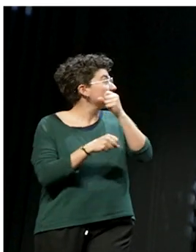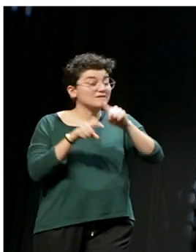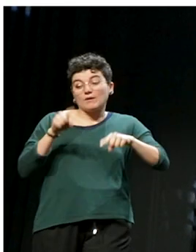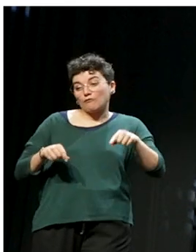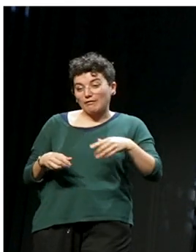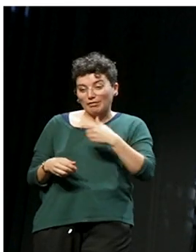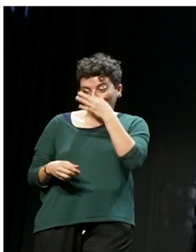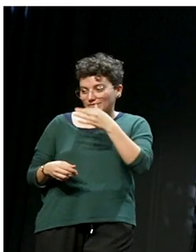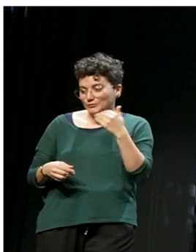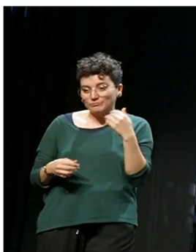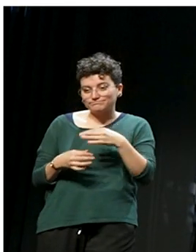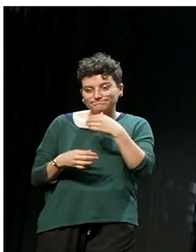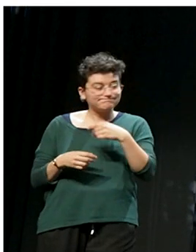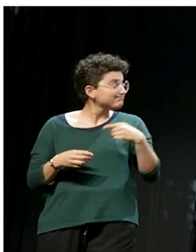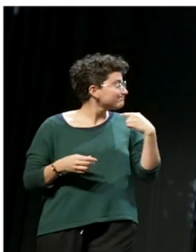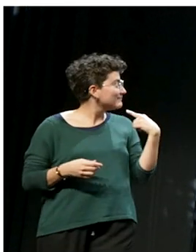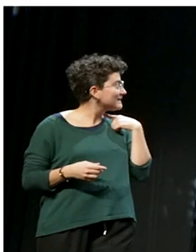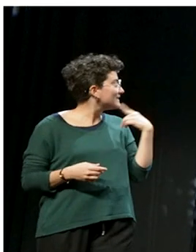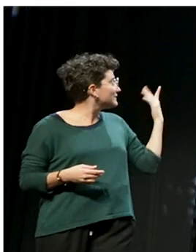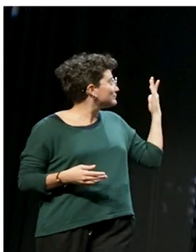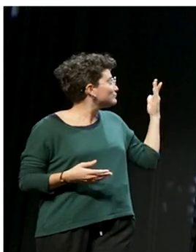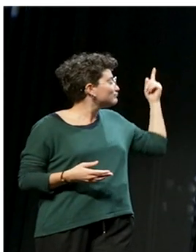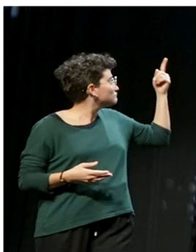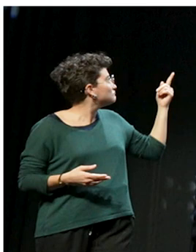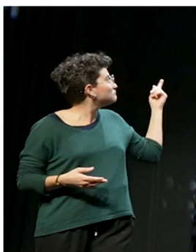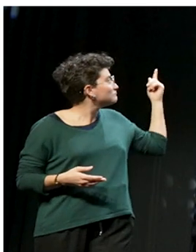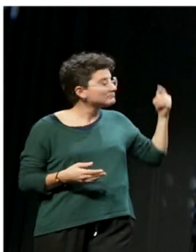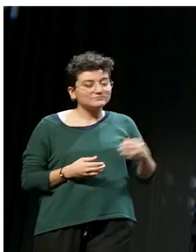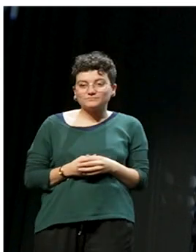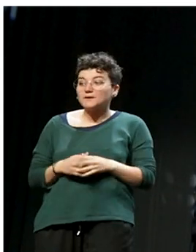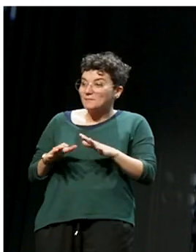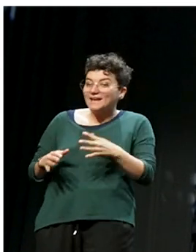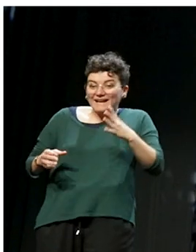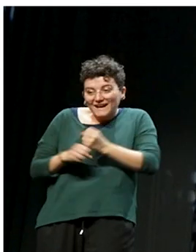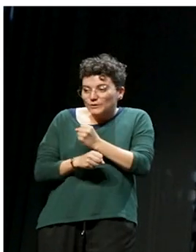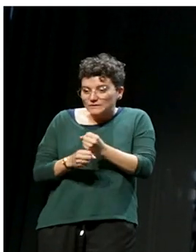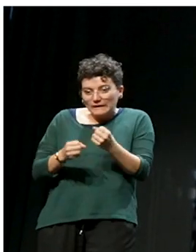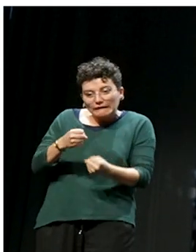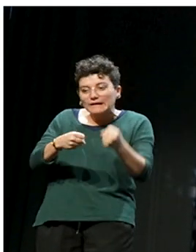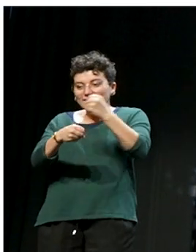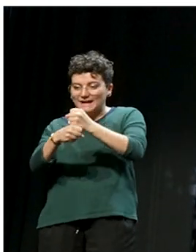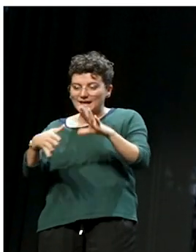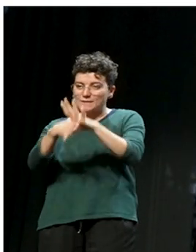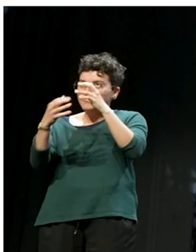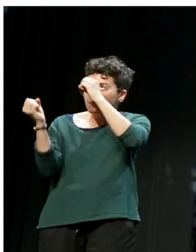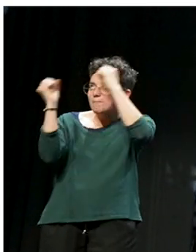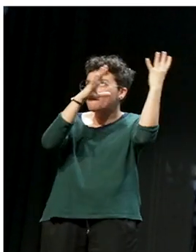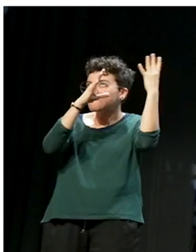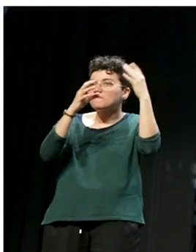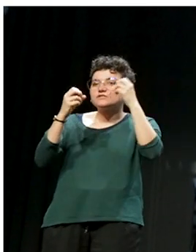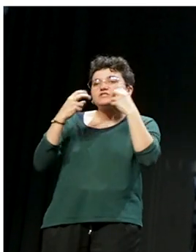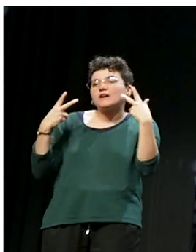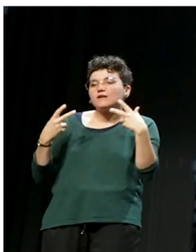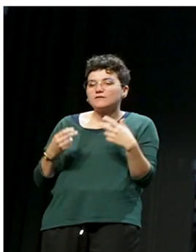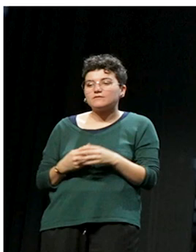avec les IA. Mais vous voyez quand même qu'il a réussi à produire des images de chats. C'est-à-dire que pour lui, voilà ce que c'est pour lui un chat. Bien sûr, il ne sait pas ce que c'est. Hein,